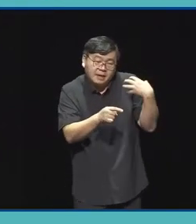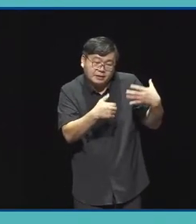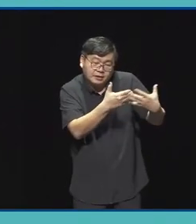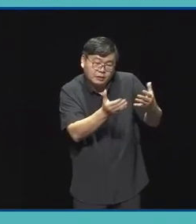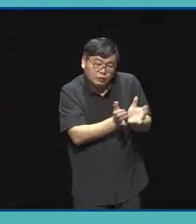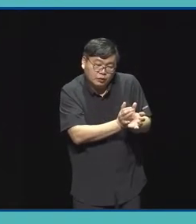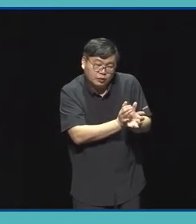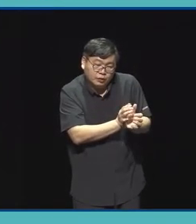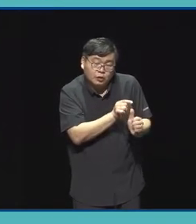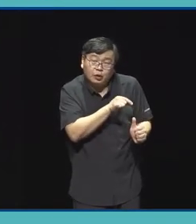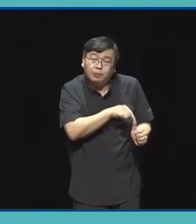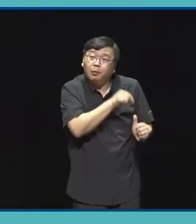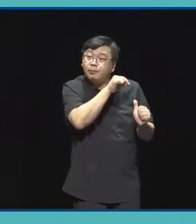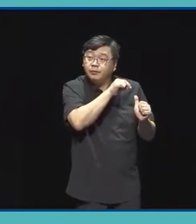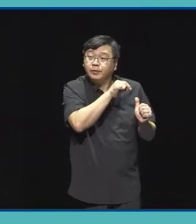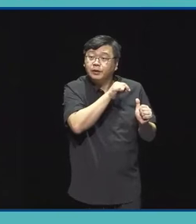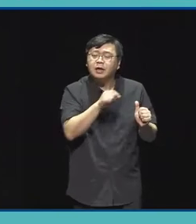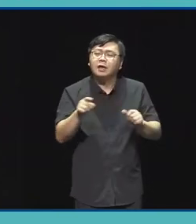주시면 됩니다.